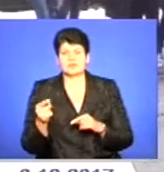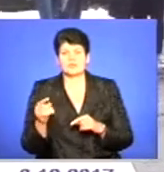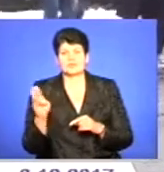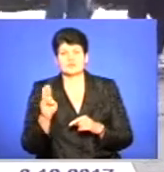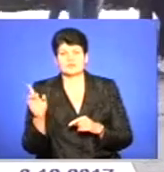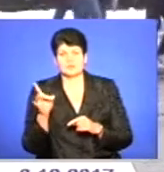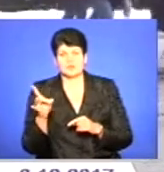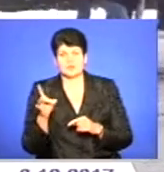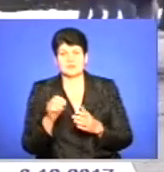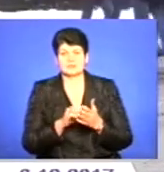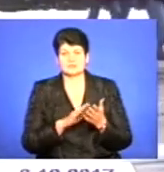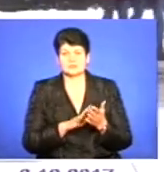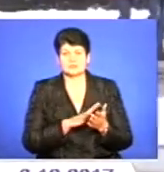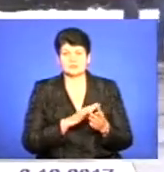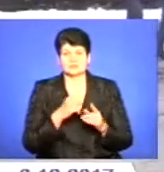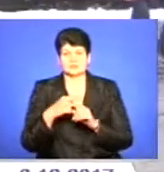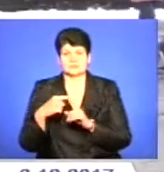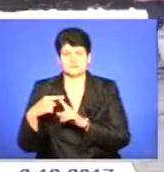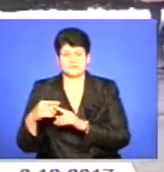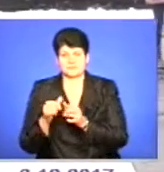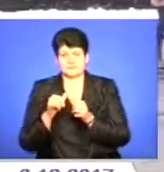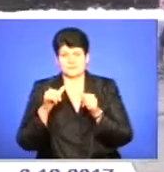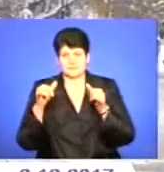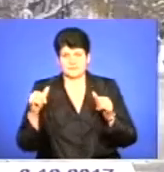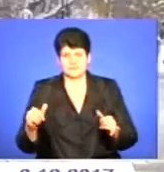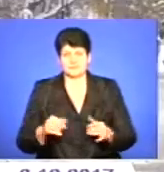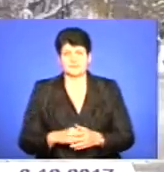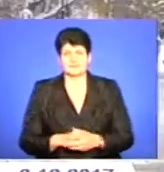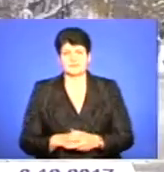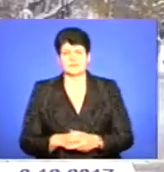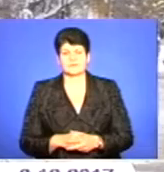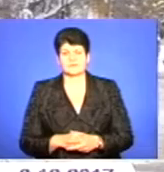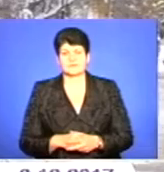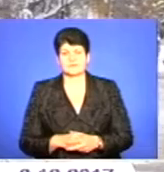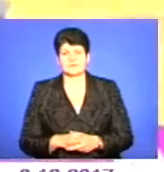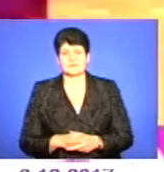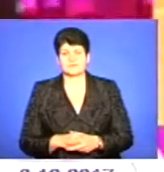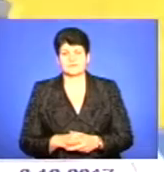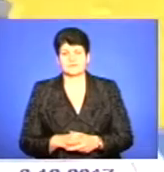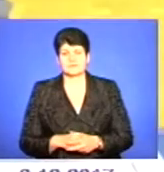Шумському районі зафіксовано приріст. Про це повідомили в Головному управлінні статистики області.